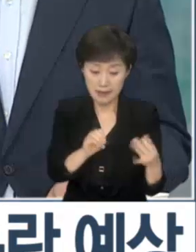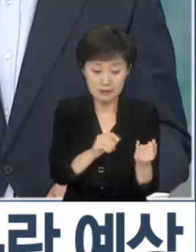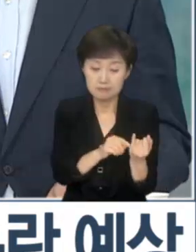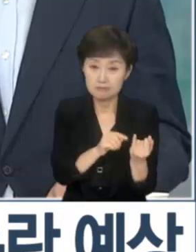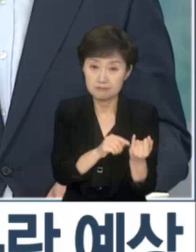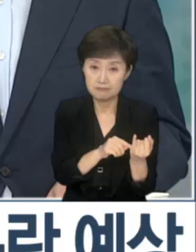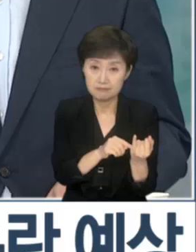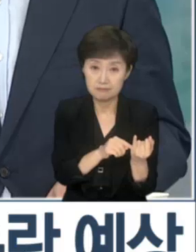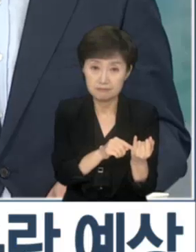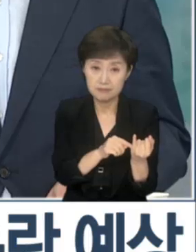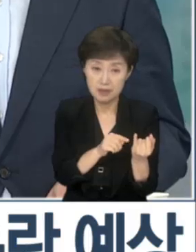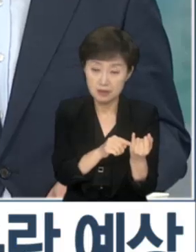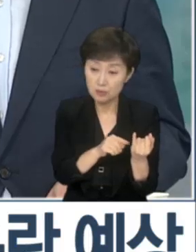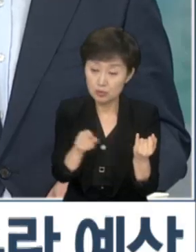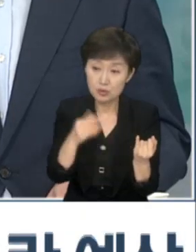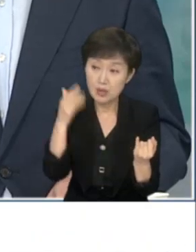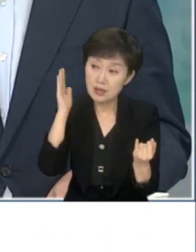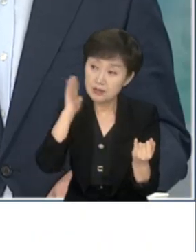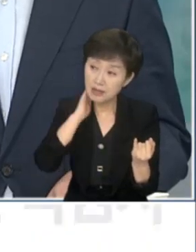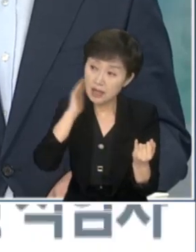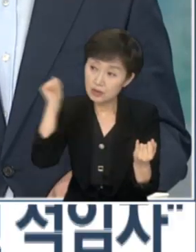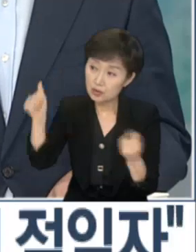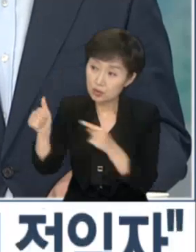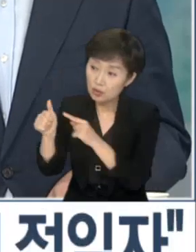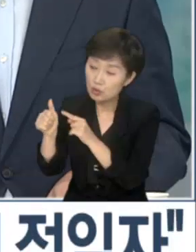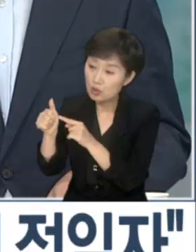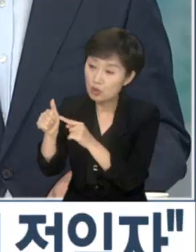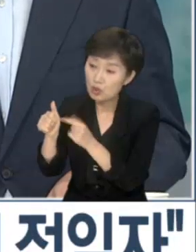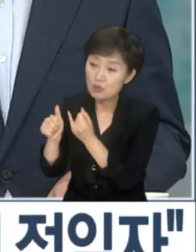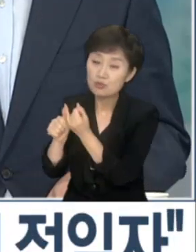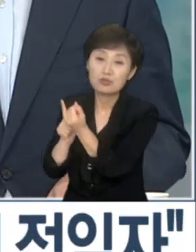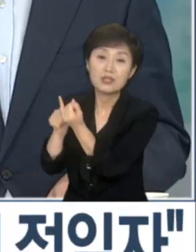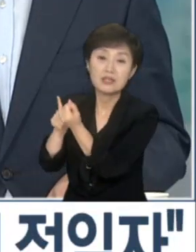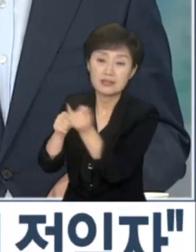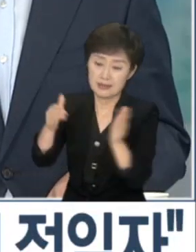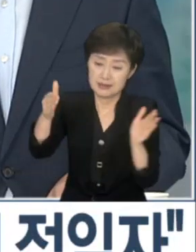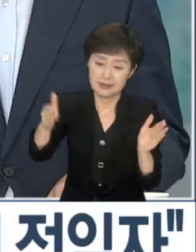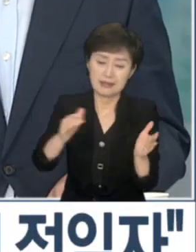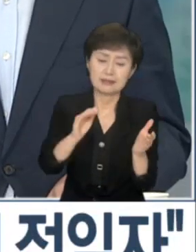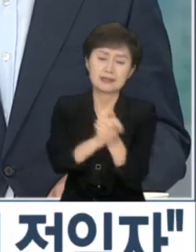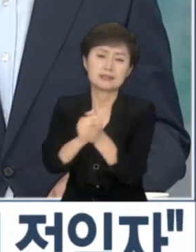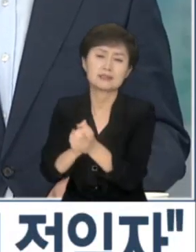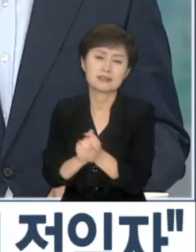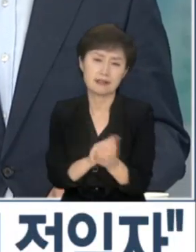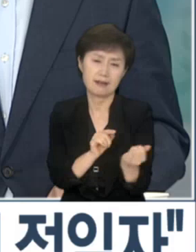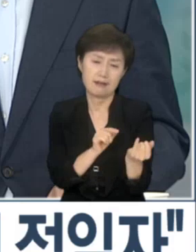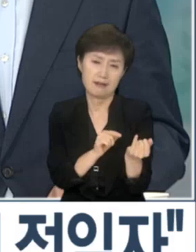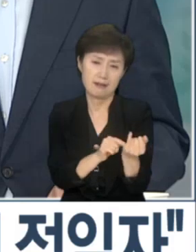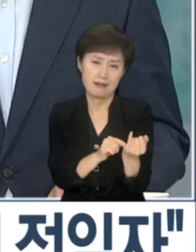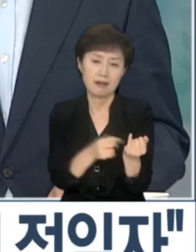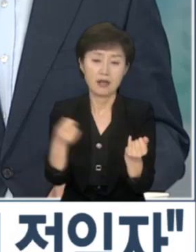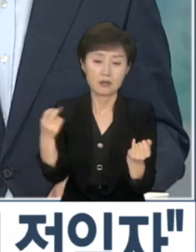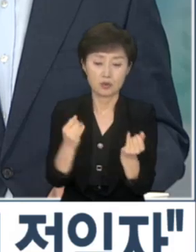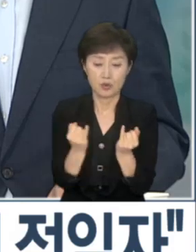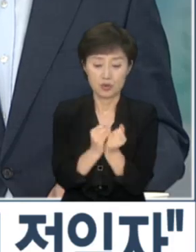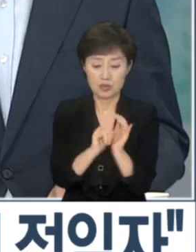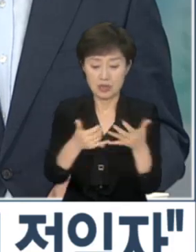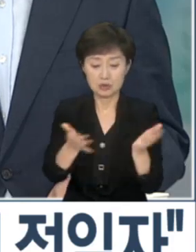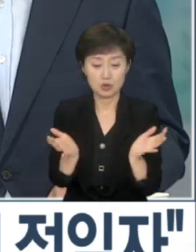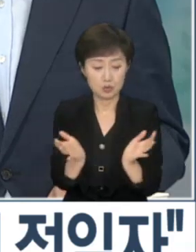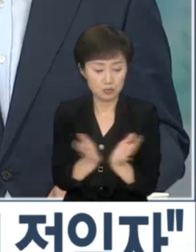배우자 김건희 배우자와의 그런 그 관계라든지 그리고 여가부에 있어서 어떤